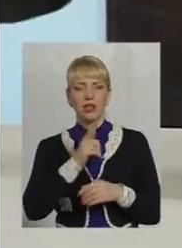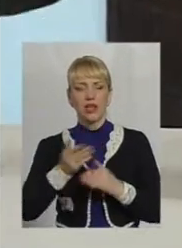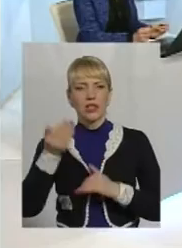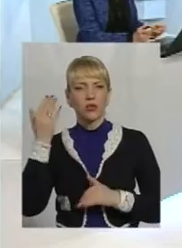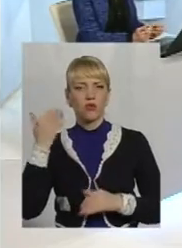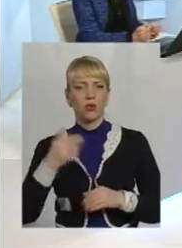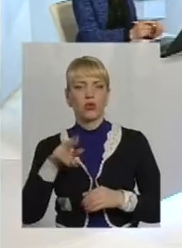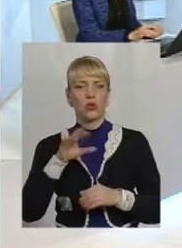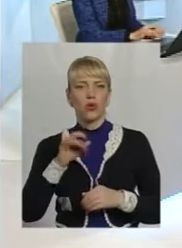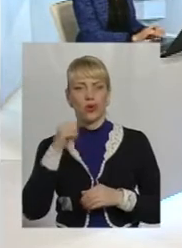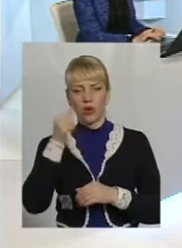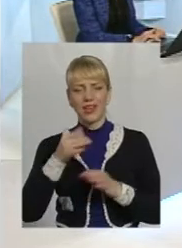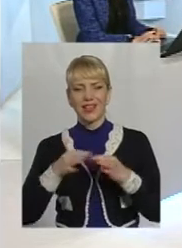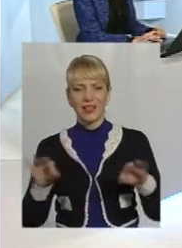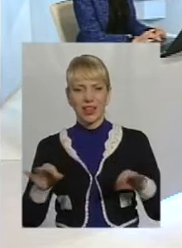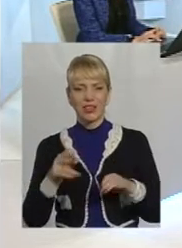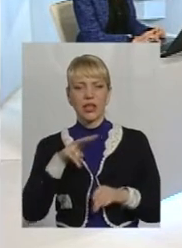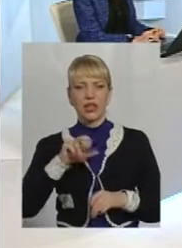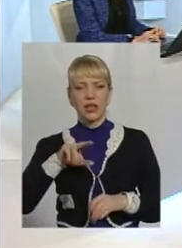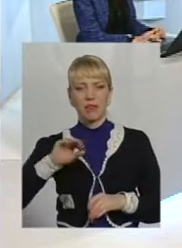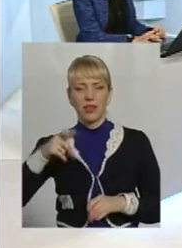У липні